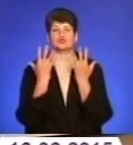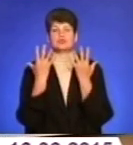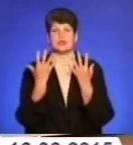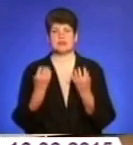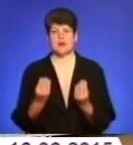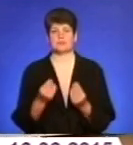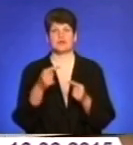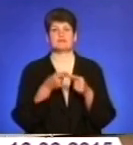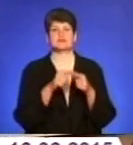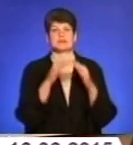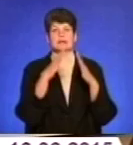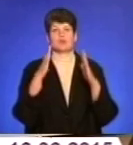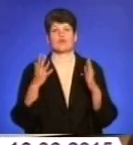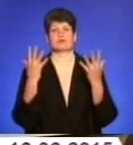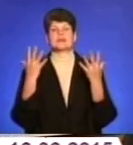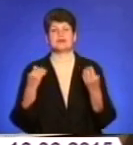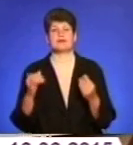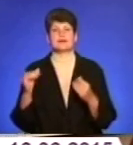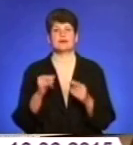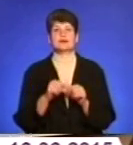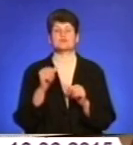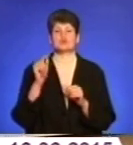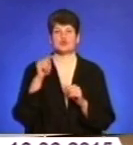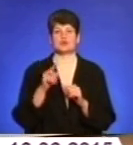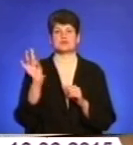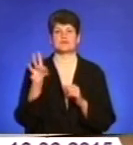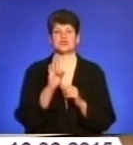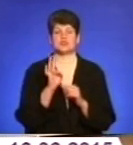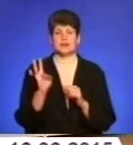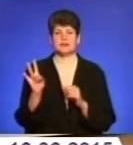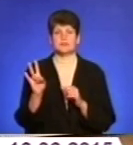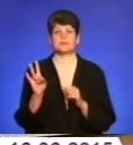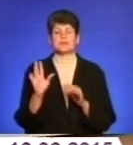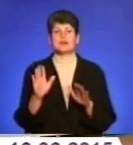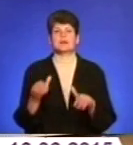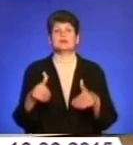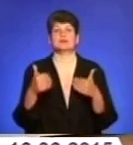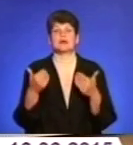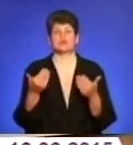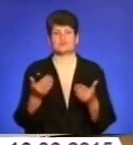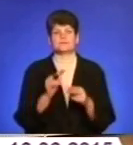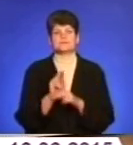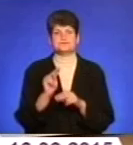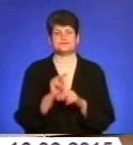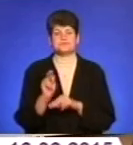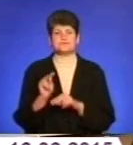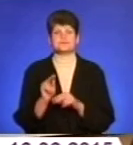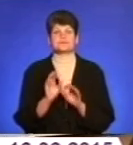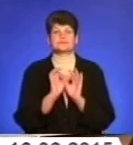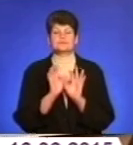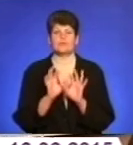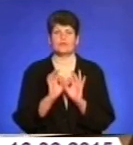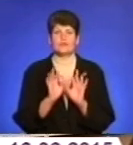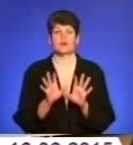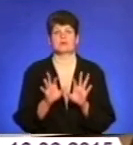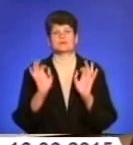таких таборових днях. І окрім цього, священники чи семінаристи дають катехетичну науку, розкриваючи через